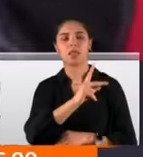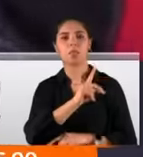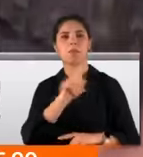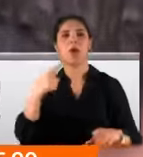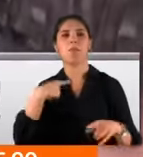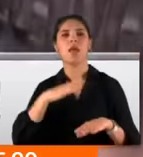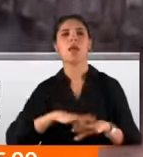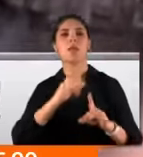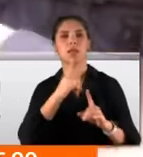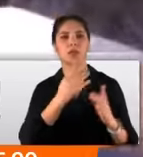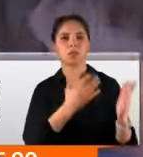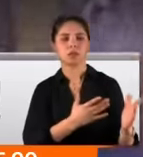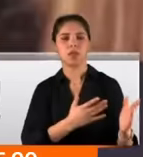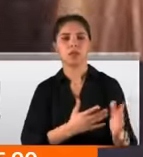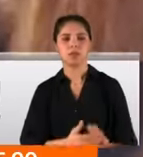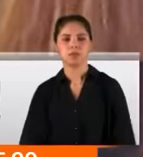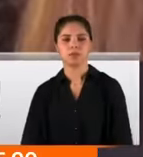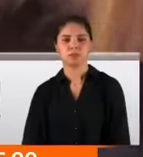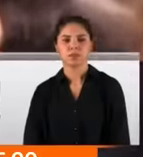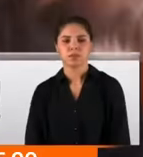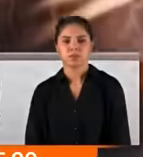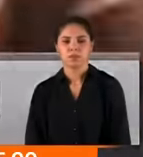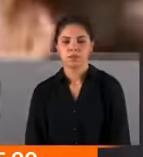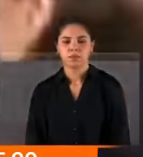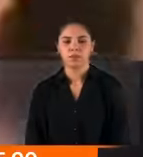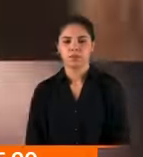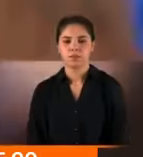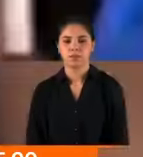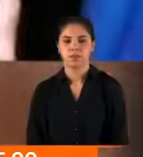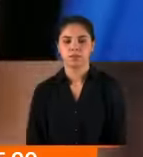etmeyi sürdürdü. Neden öldürdünüz? Söylemek zorunda mıyım? Benim kimseye para derdim olmaz.